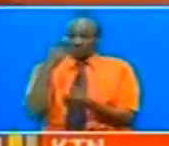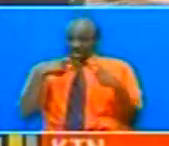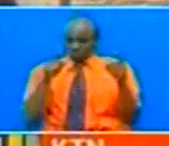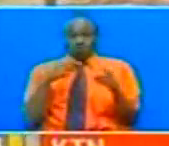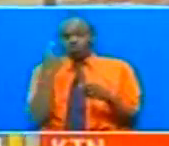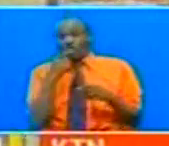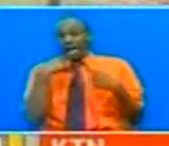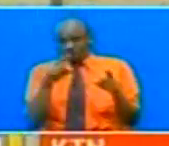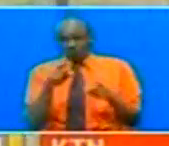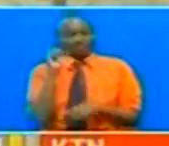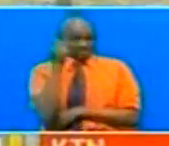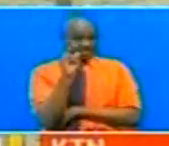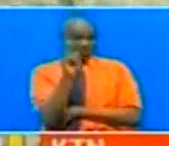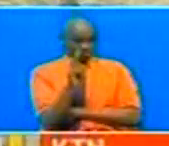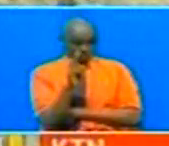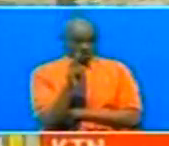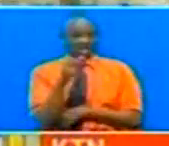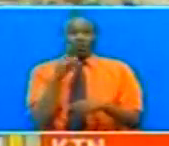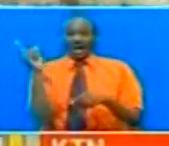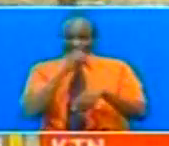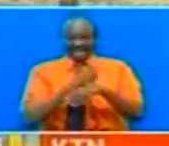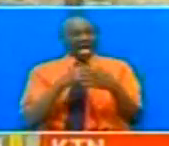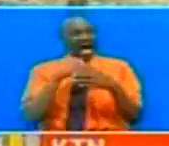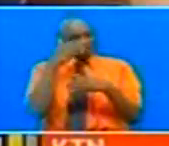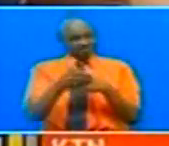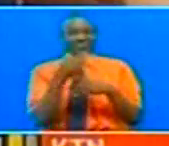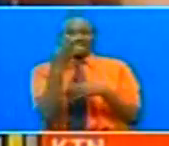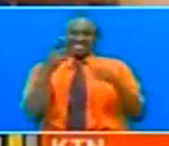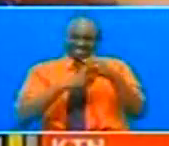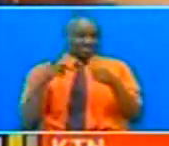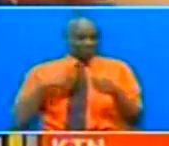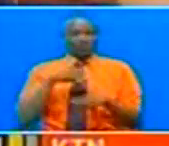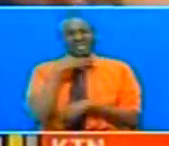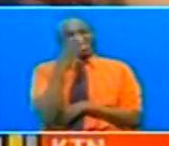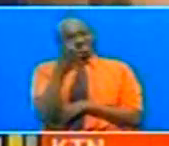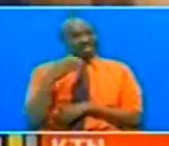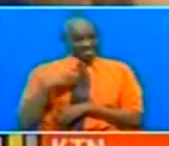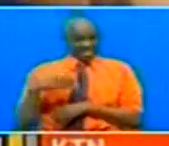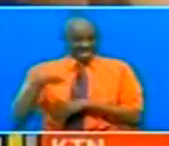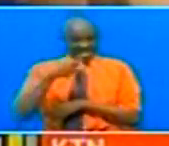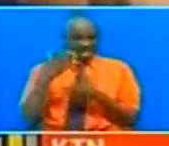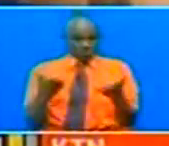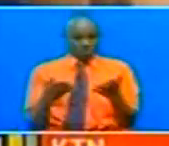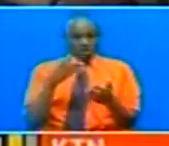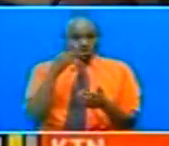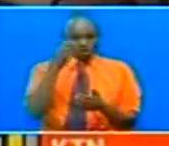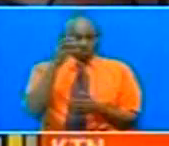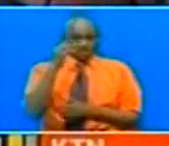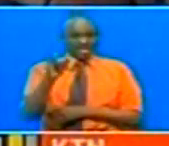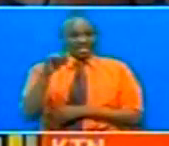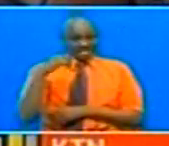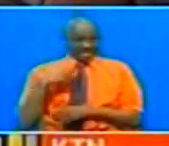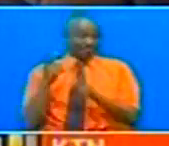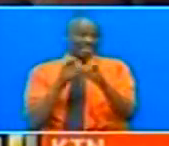na Rais Kenyatta siku moja baada ya watu 36 kuuliwa kinyama katika timbo la Koromei, kaunti